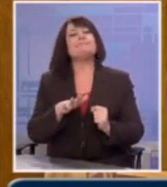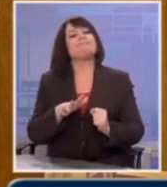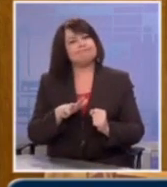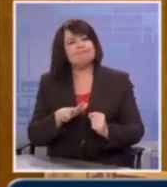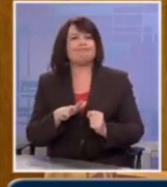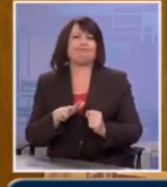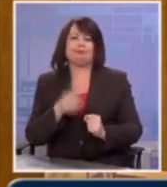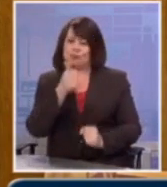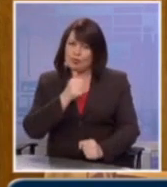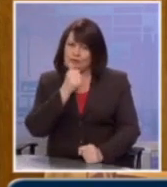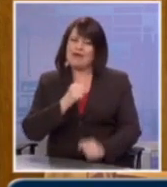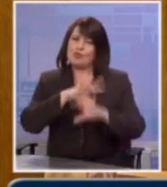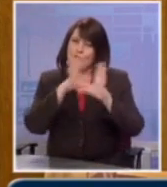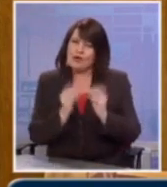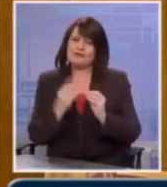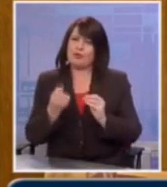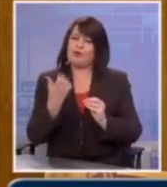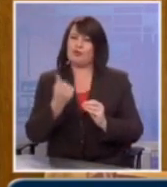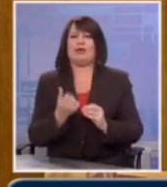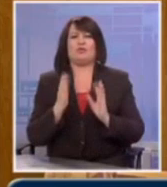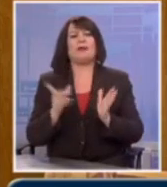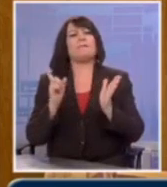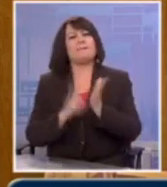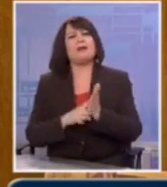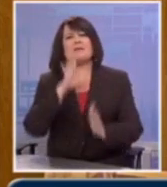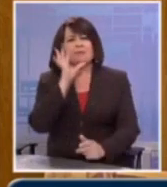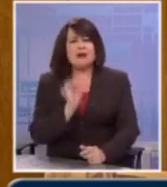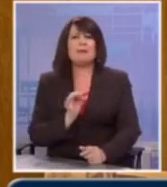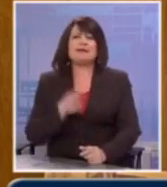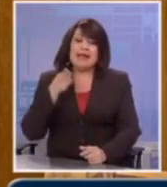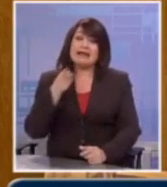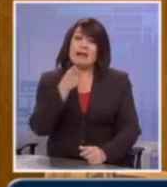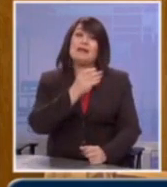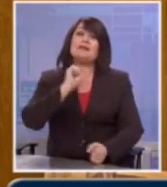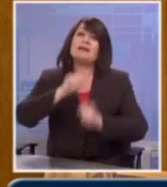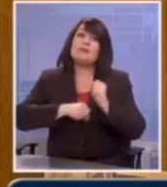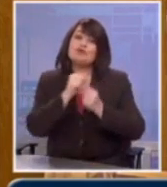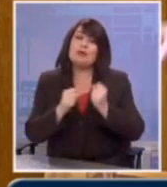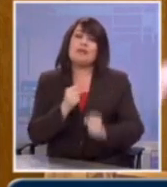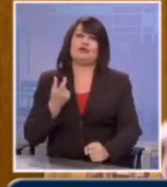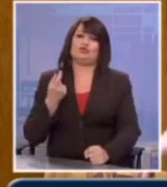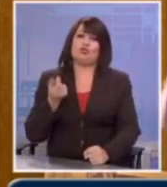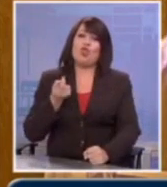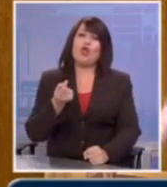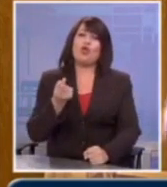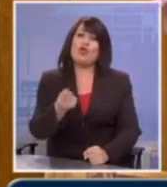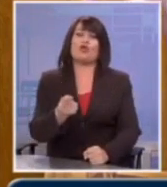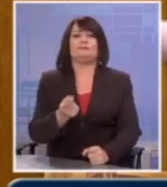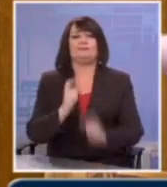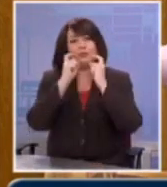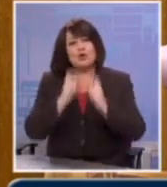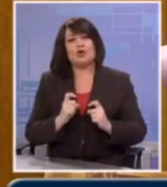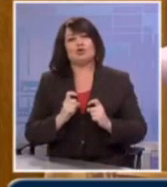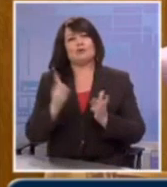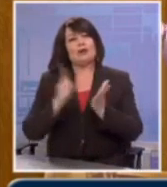με βάση όλα αυτά που έχουμε συζητήσει πρέπει πραγματικά να προσπαθήσουν να ανταποκριθούν σε αυτό που αναγκαστήκαμε να